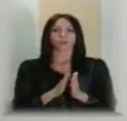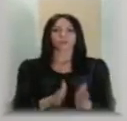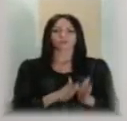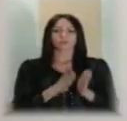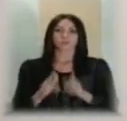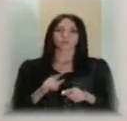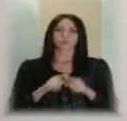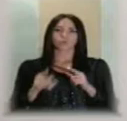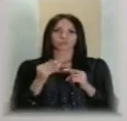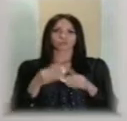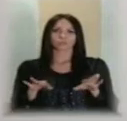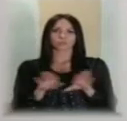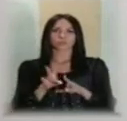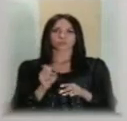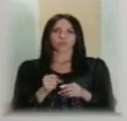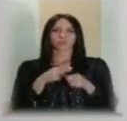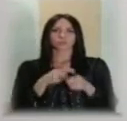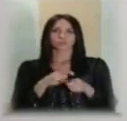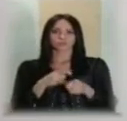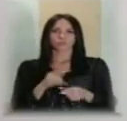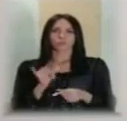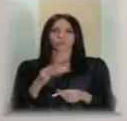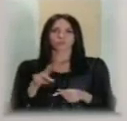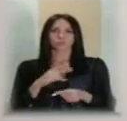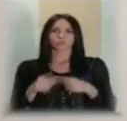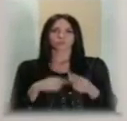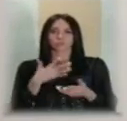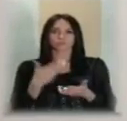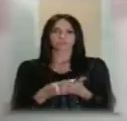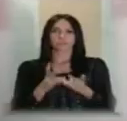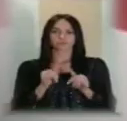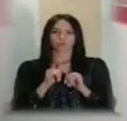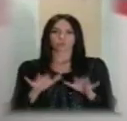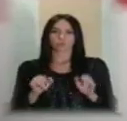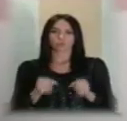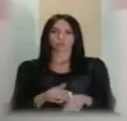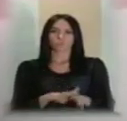схожі на шантажування уряду через власну неспроможність.